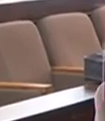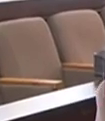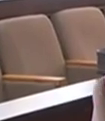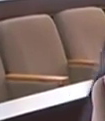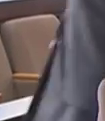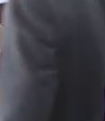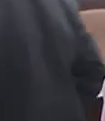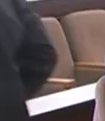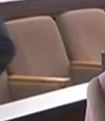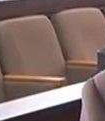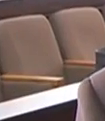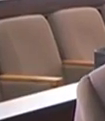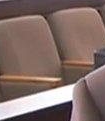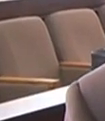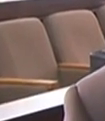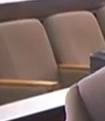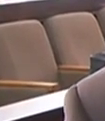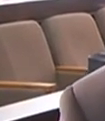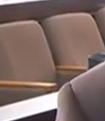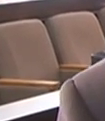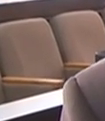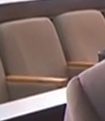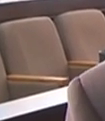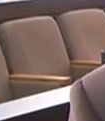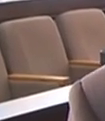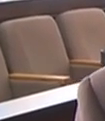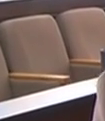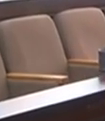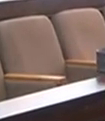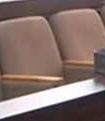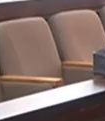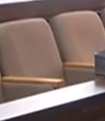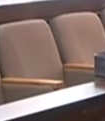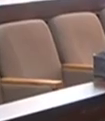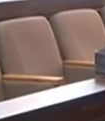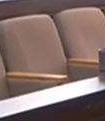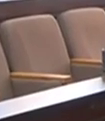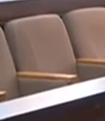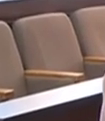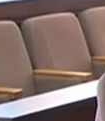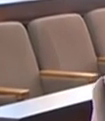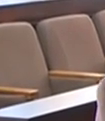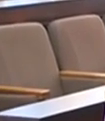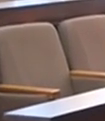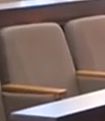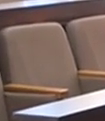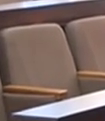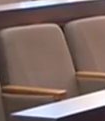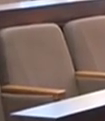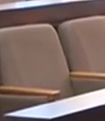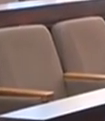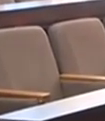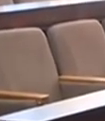Енді басты сот талқылау өтеді. Сонда бәрі түсінікті болады. Дәл қазір ештеңе айта алмаймын. Менің қорғауымдағы азамат үй қамаққа